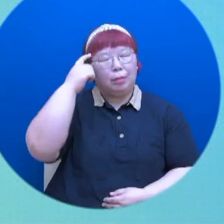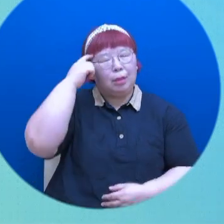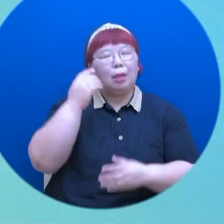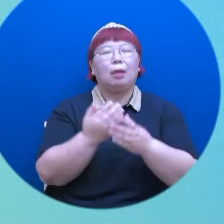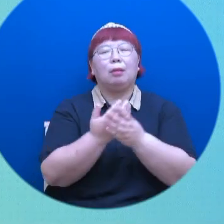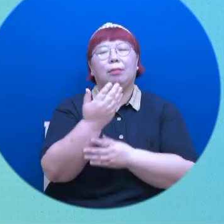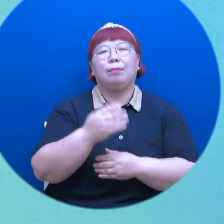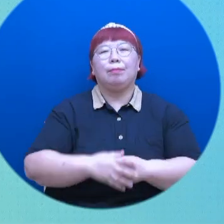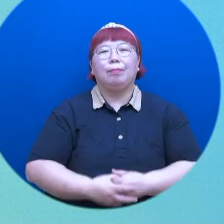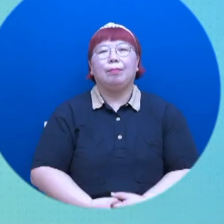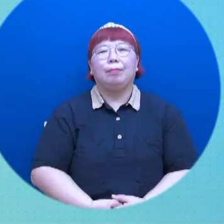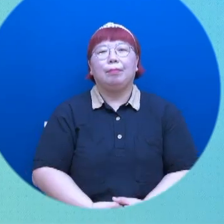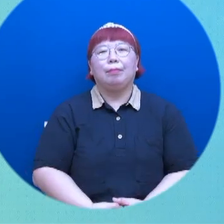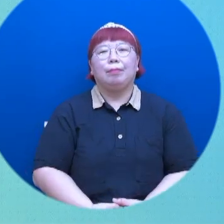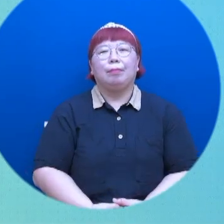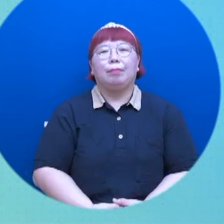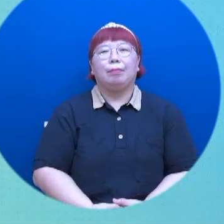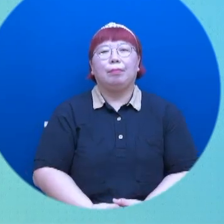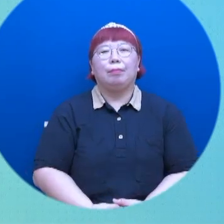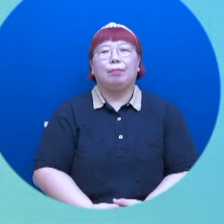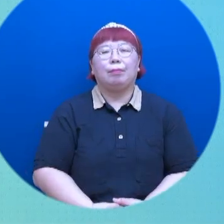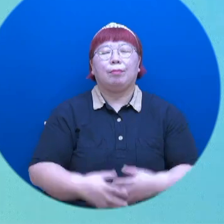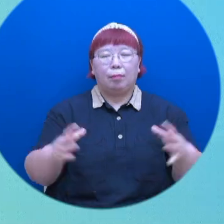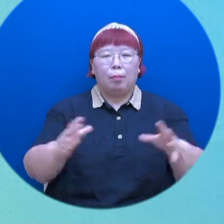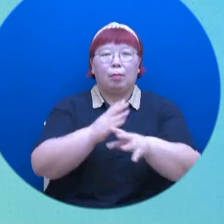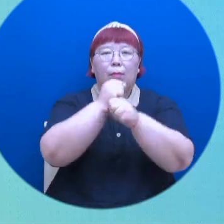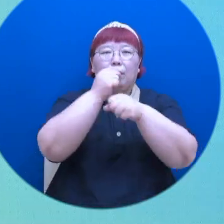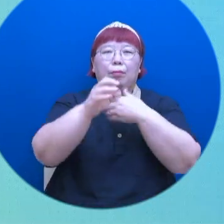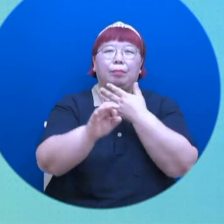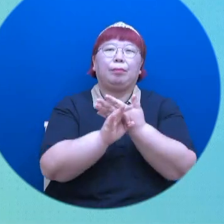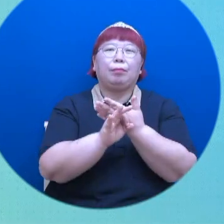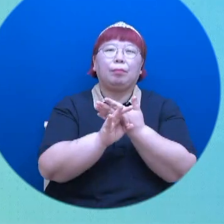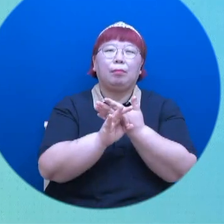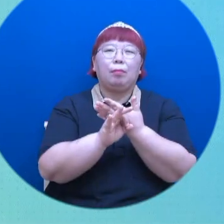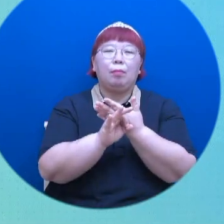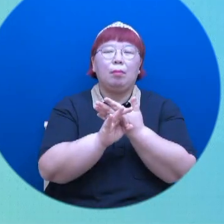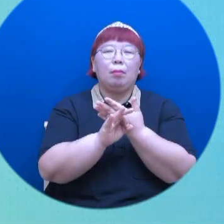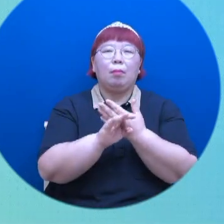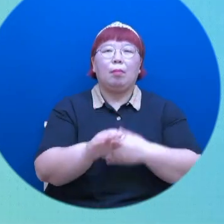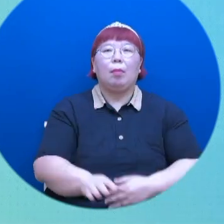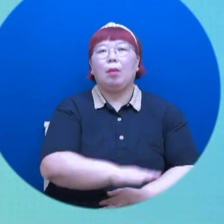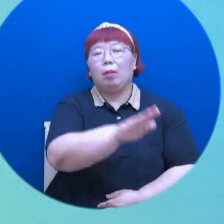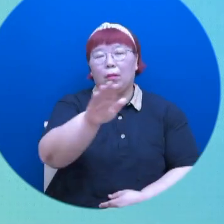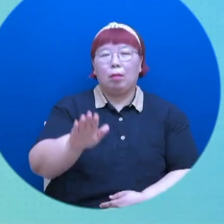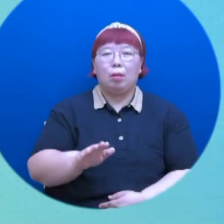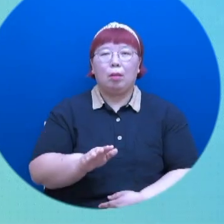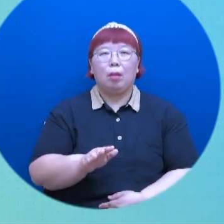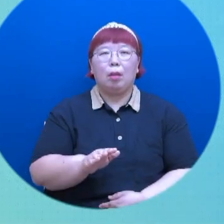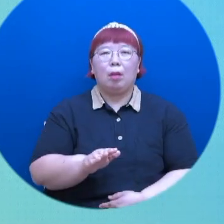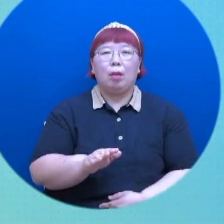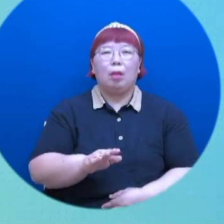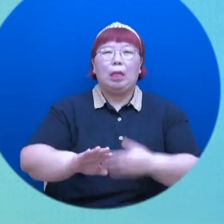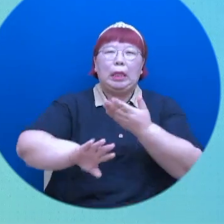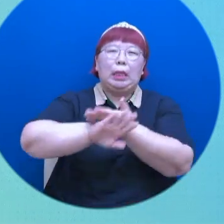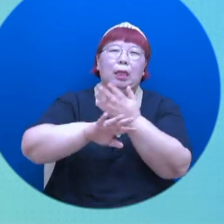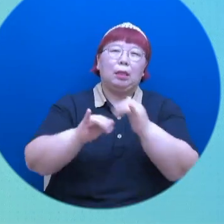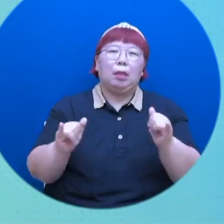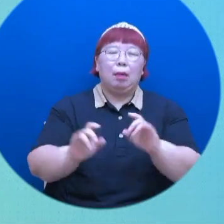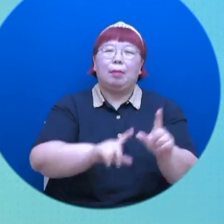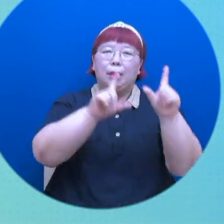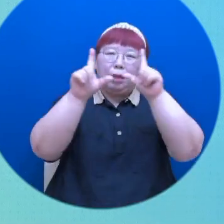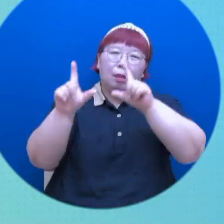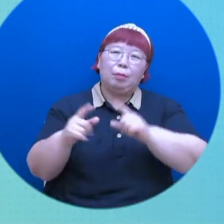해보게 돼요. 잠깐 요약해 볼까요? 우리는 타인의 삶을